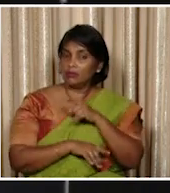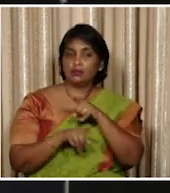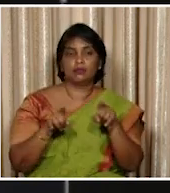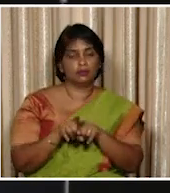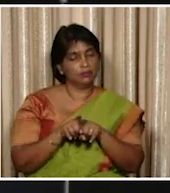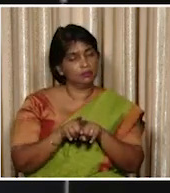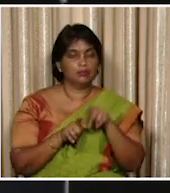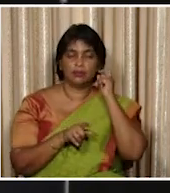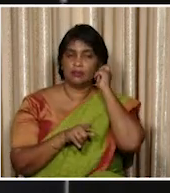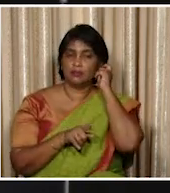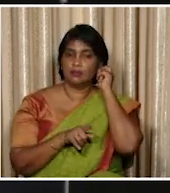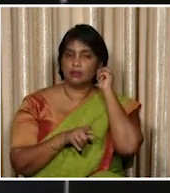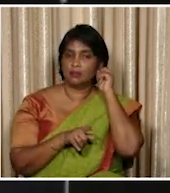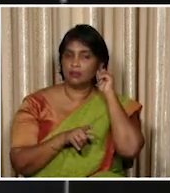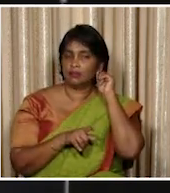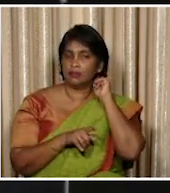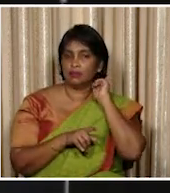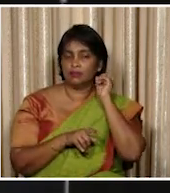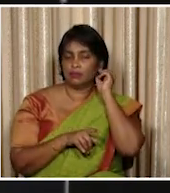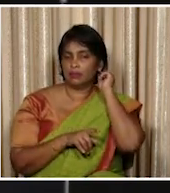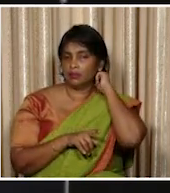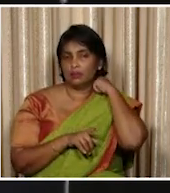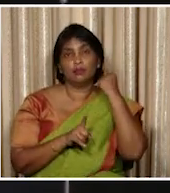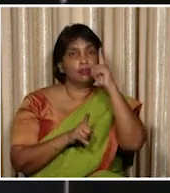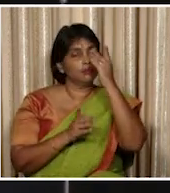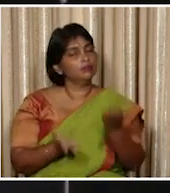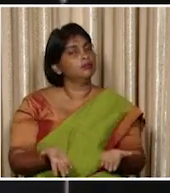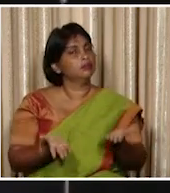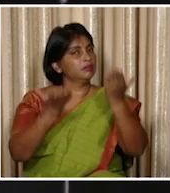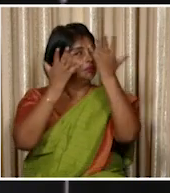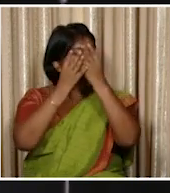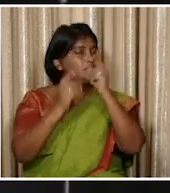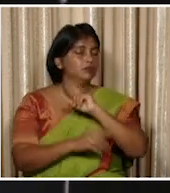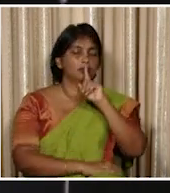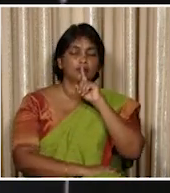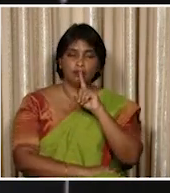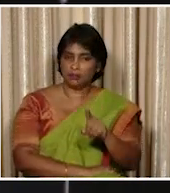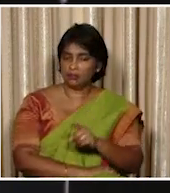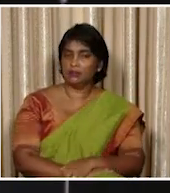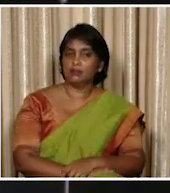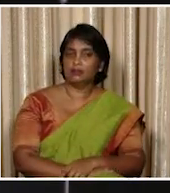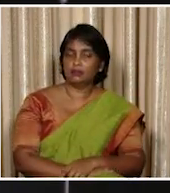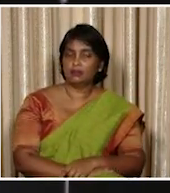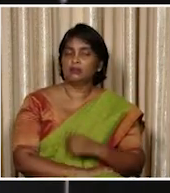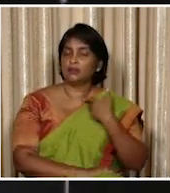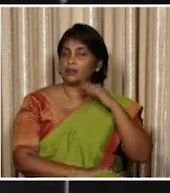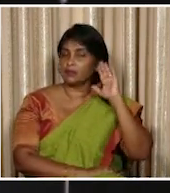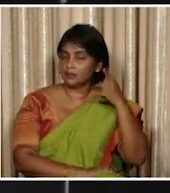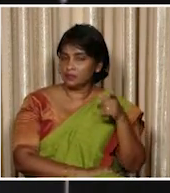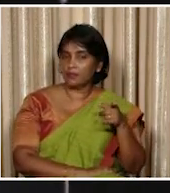ආගමයට අනුකූලව ජන්නතුල් ෆිරදවුස් කියන ස්වර්ගය ලැබේවා කියලා ප්‍රාර්ථනා කරමින්